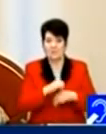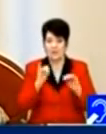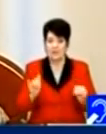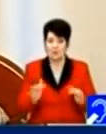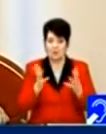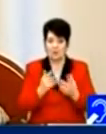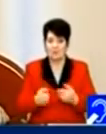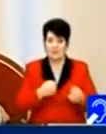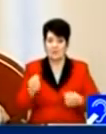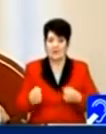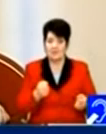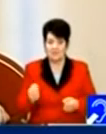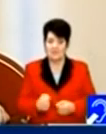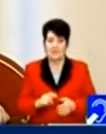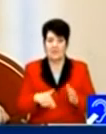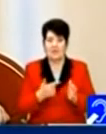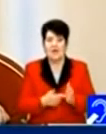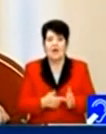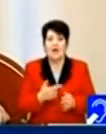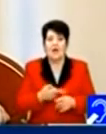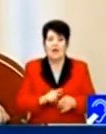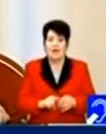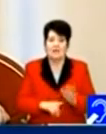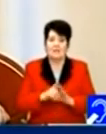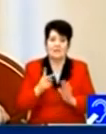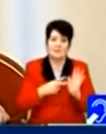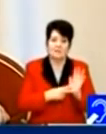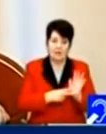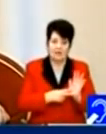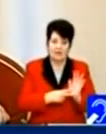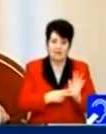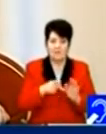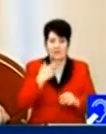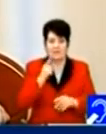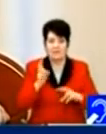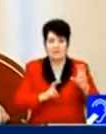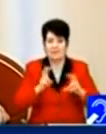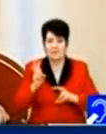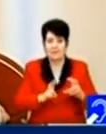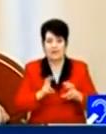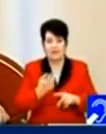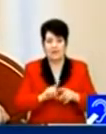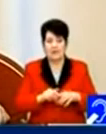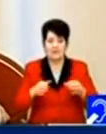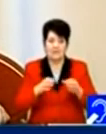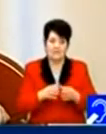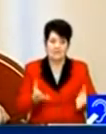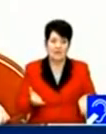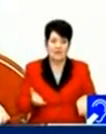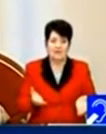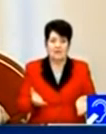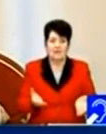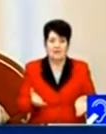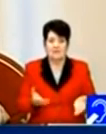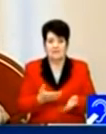numărului de angajați a întreprinderilor municipale care să înceapă fie de la 7, dacă vorbim de întreprinderi care ca ex-drupo, edilitate,